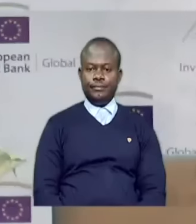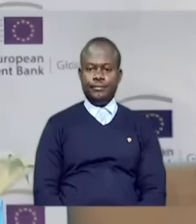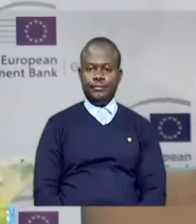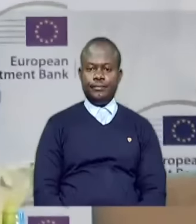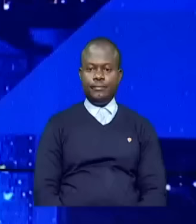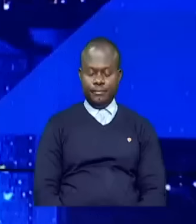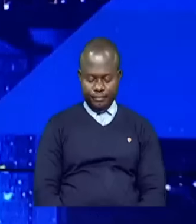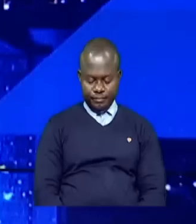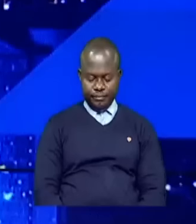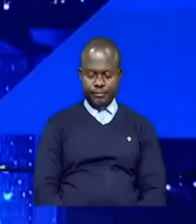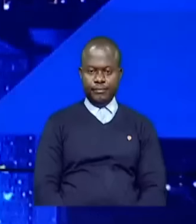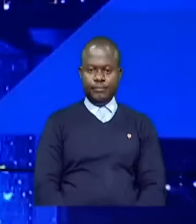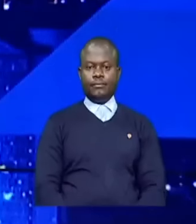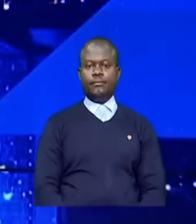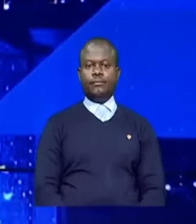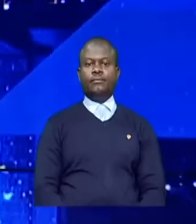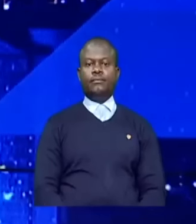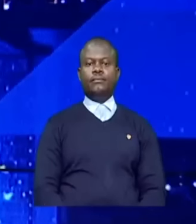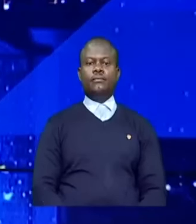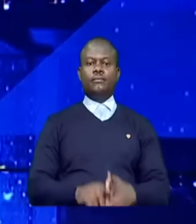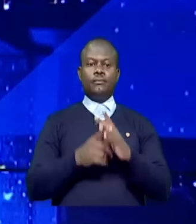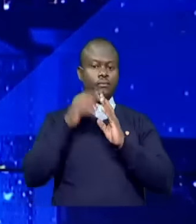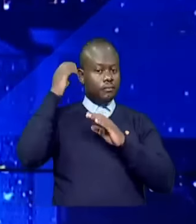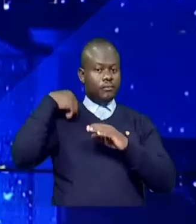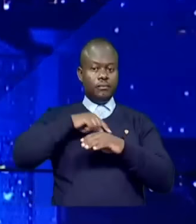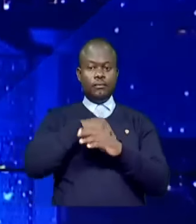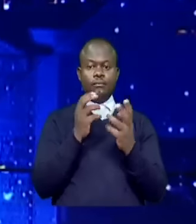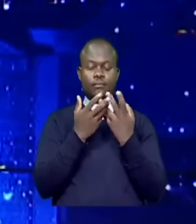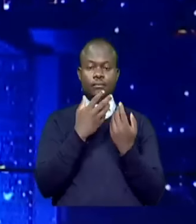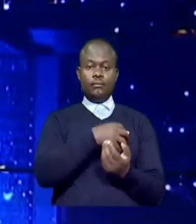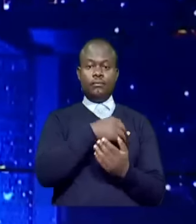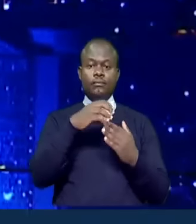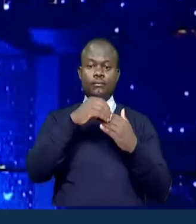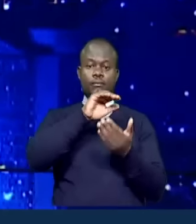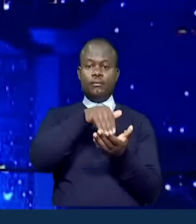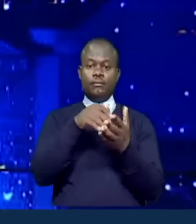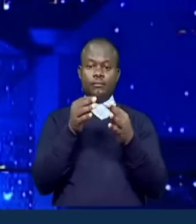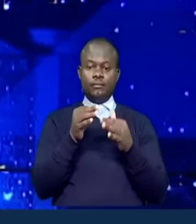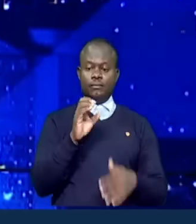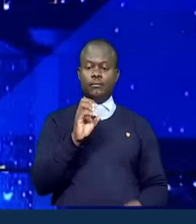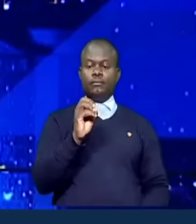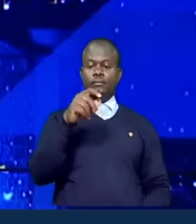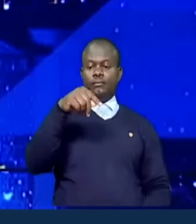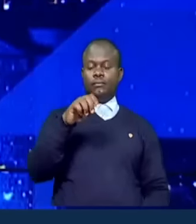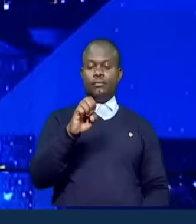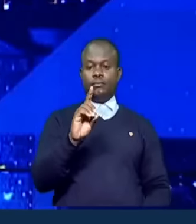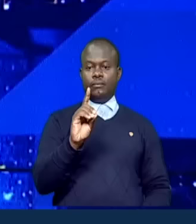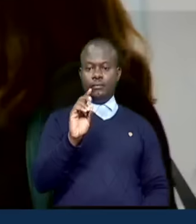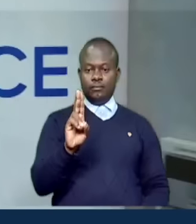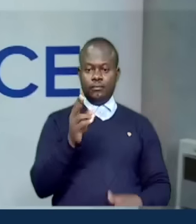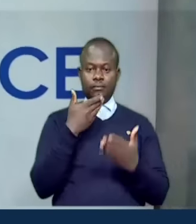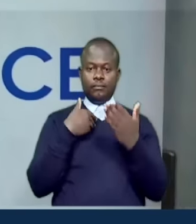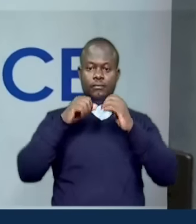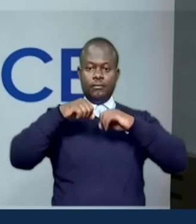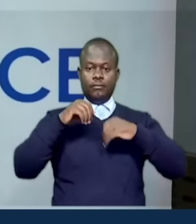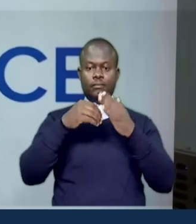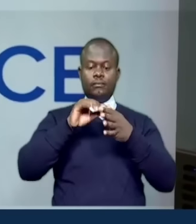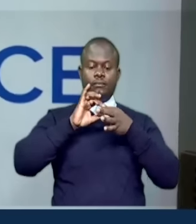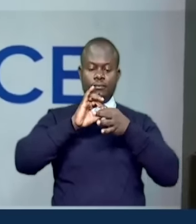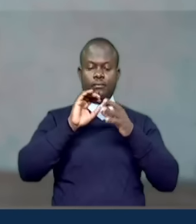Kigali. Arahindura ingingo mu makuru ajyanye n'ubukungu. Ubuyobozi bw'ikigo cy'imari cya COPEDU PLC bwagiranye amasezerano